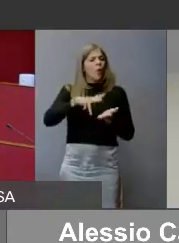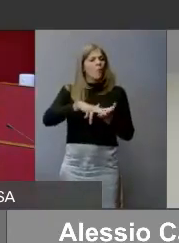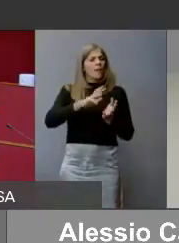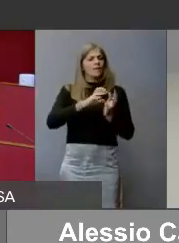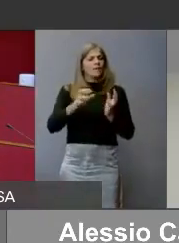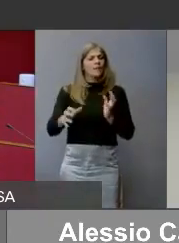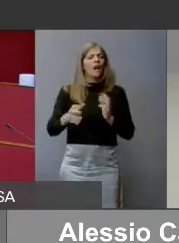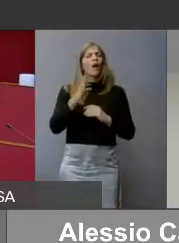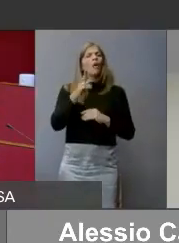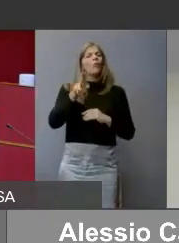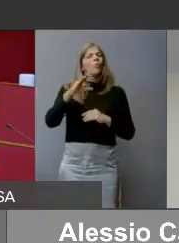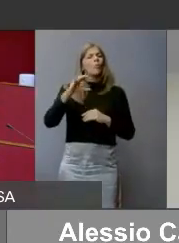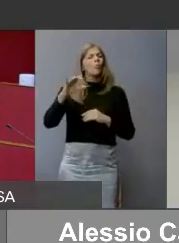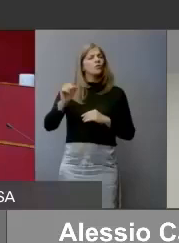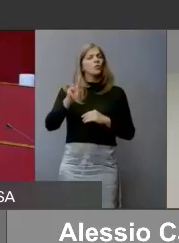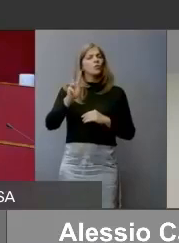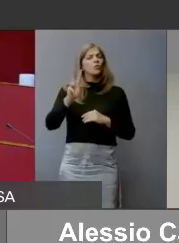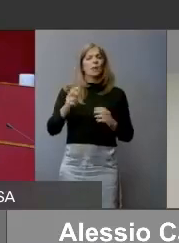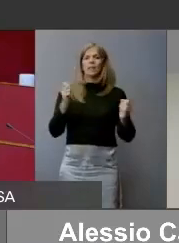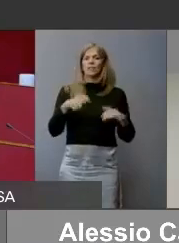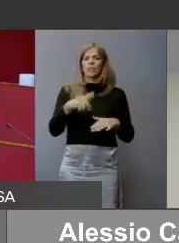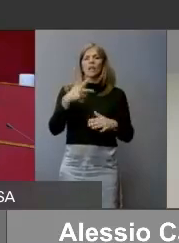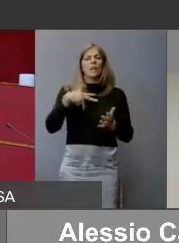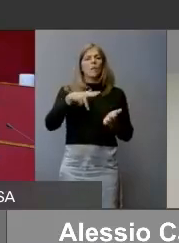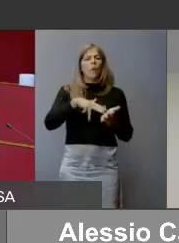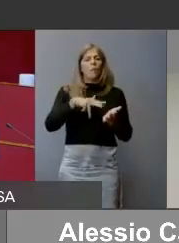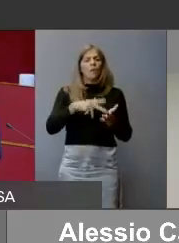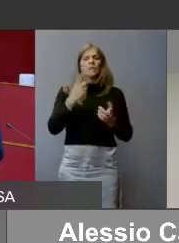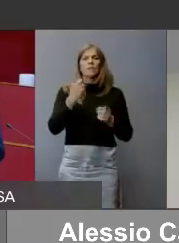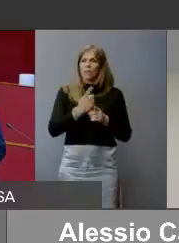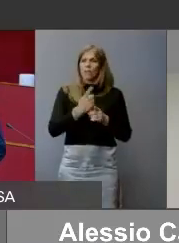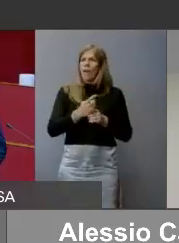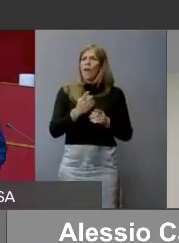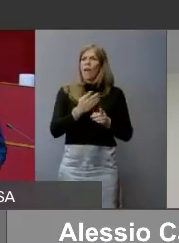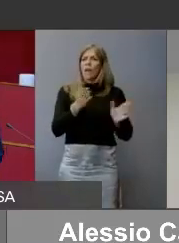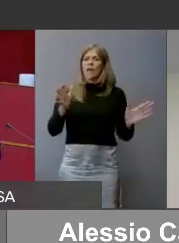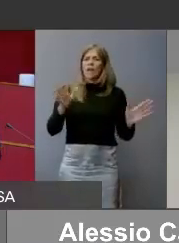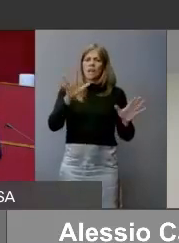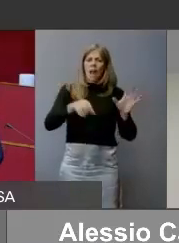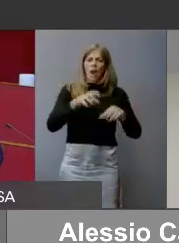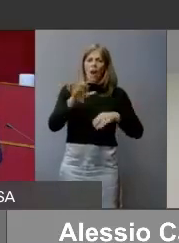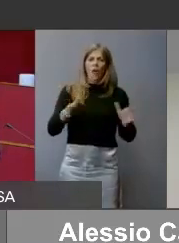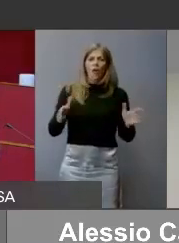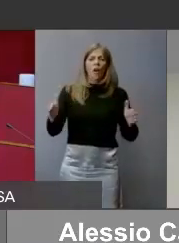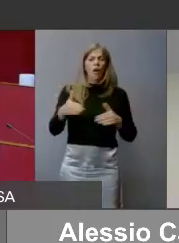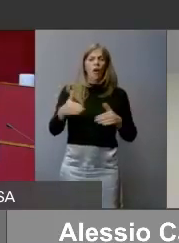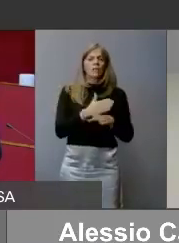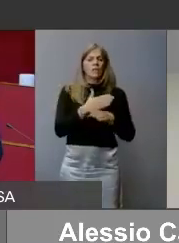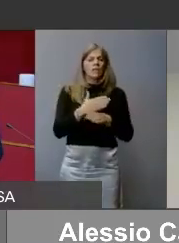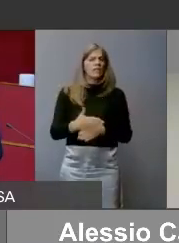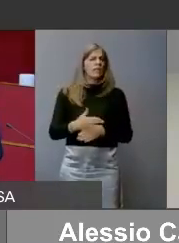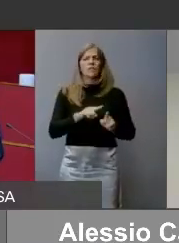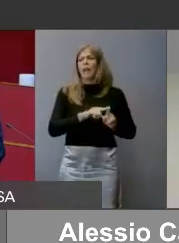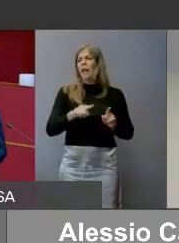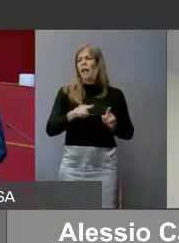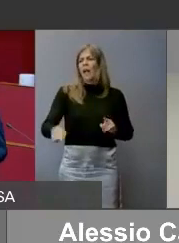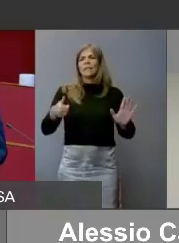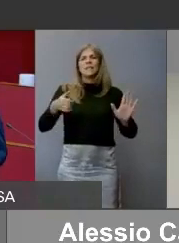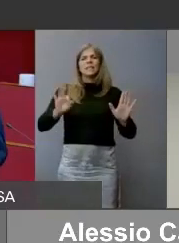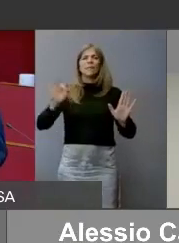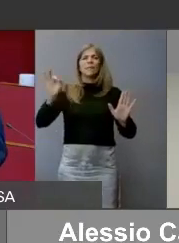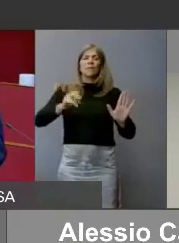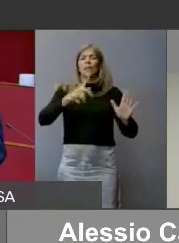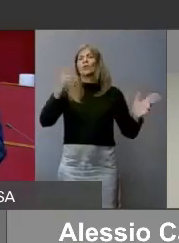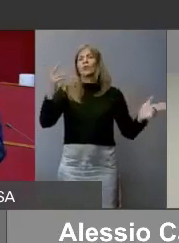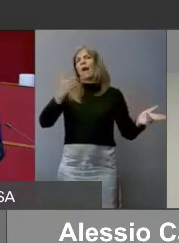2017 aveva promesso di portare la raccolta differenziata al 60 per cento in un anno ma queste sono parole il sindaco ne dice tante ma ci